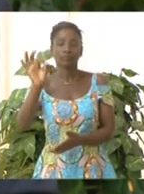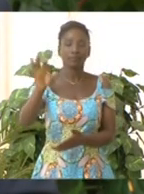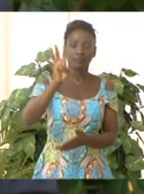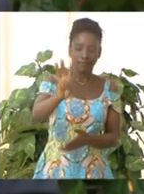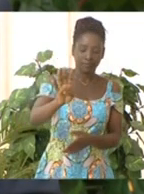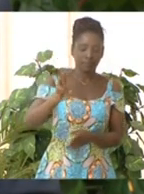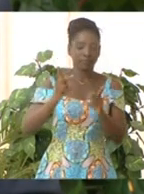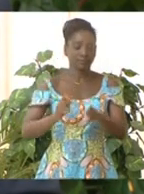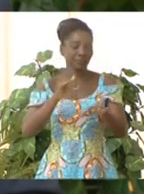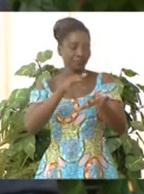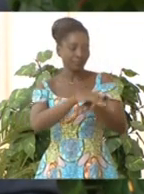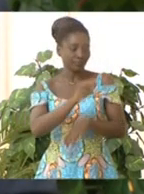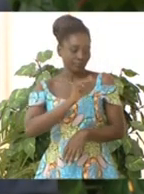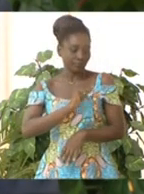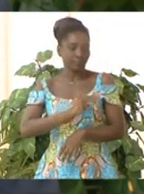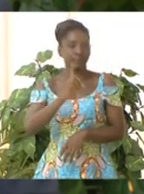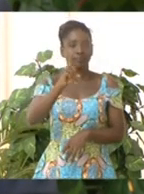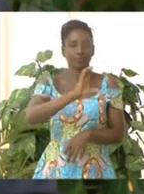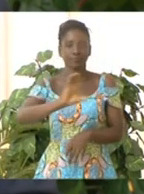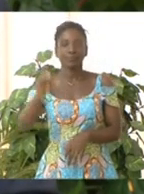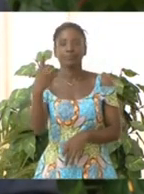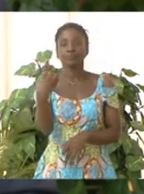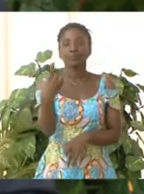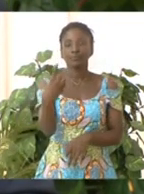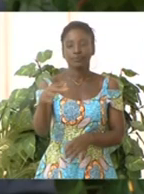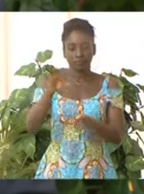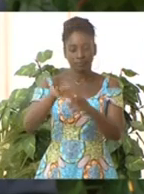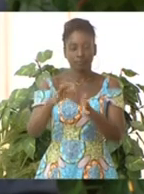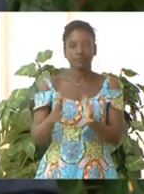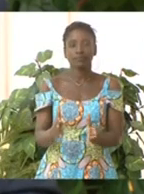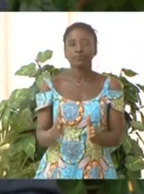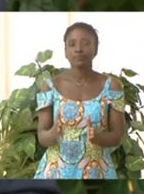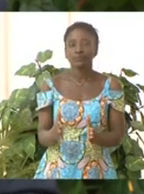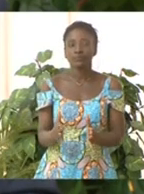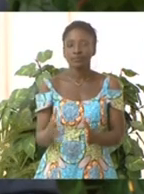Personnel d'astreinte, 101. Votant,